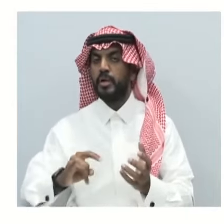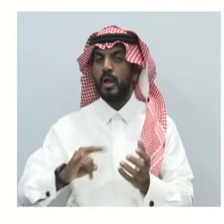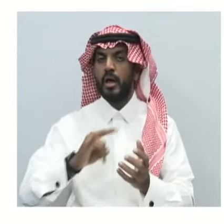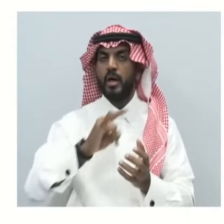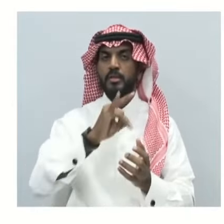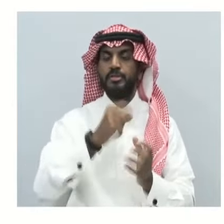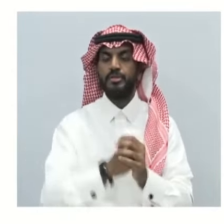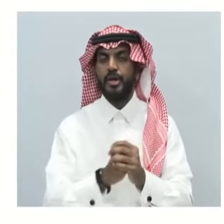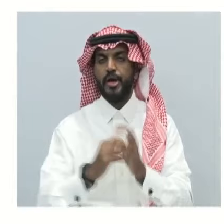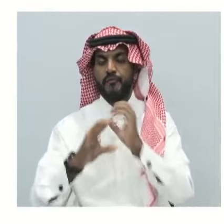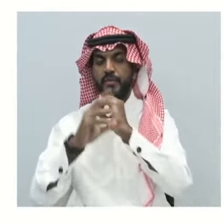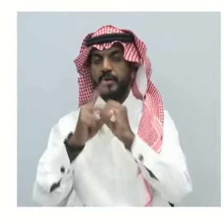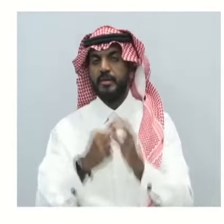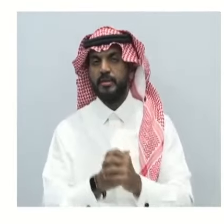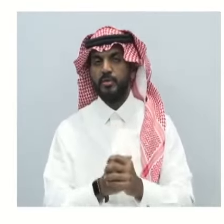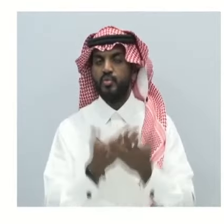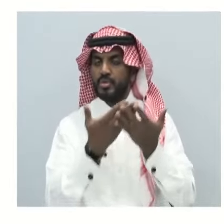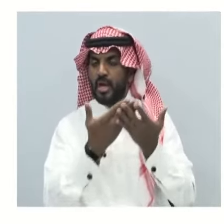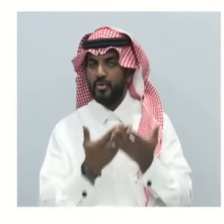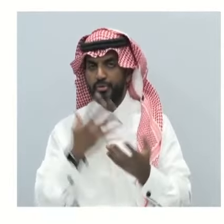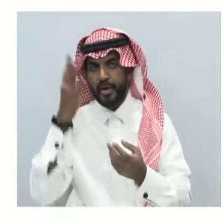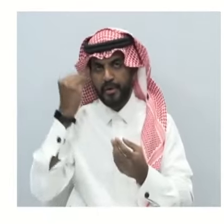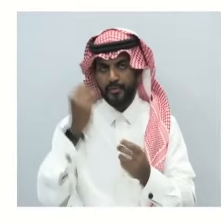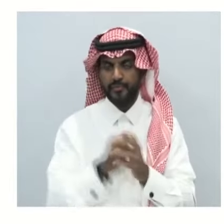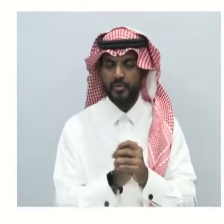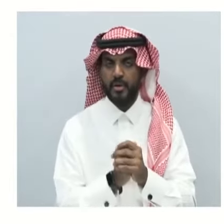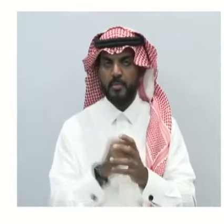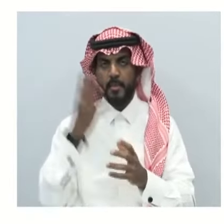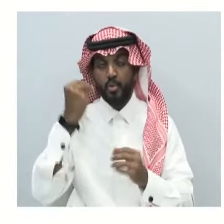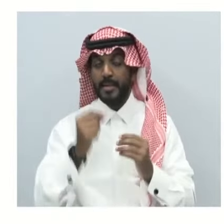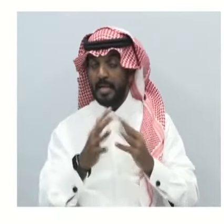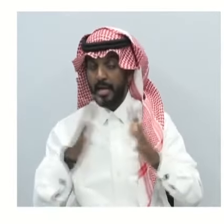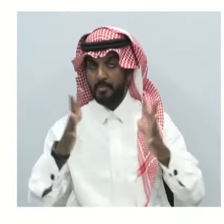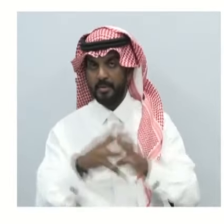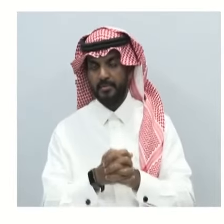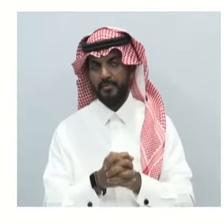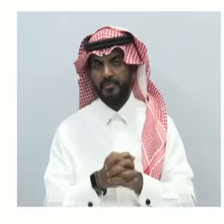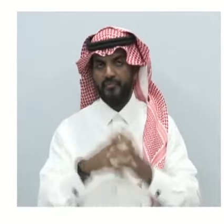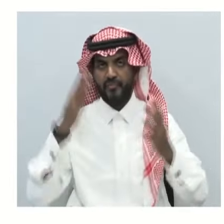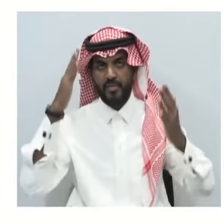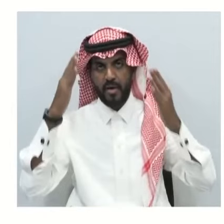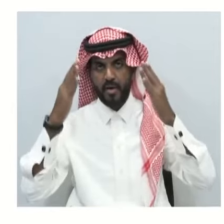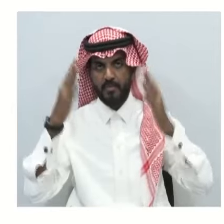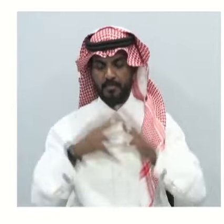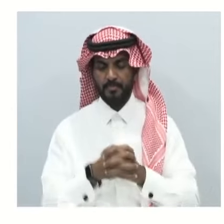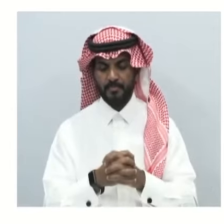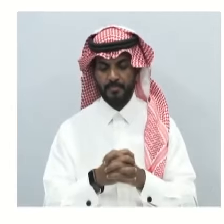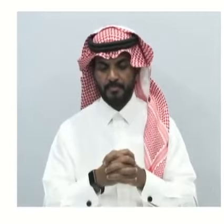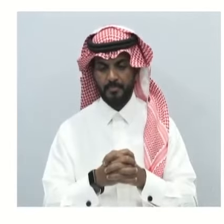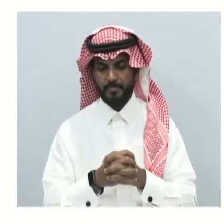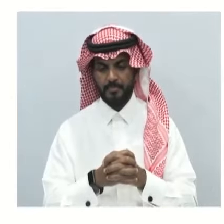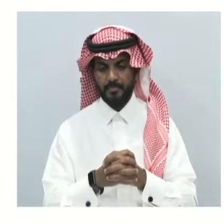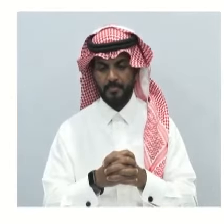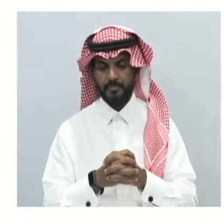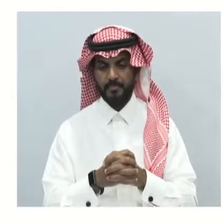جميع هذه الوسائل تساعدنا على التعرف حول معلومات اكبر للفضاء بعد ذلك طالبه